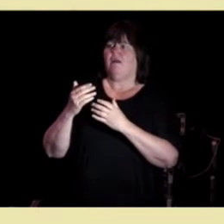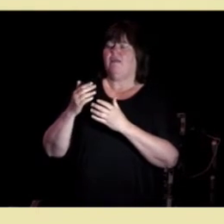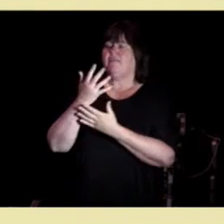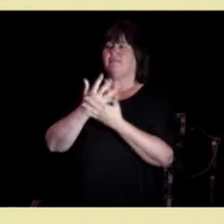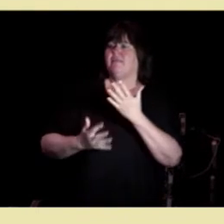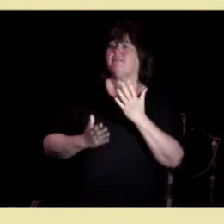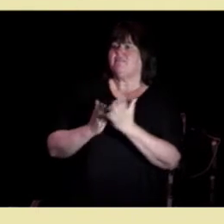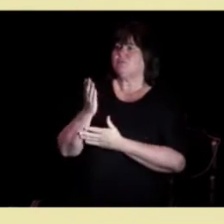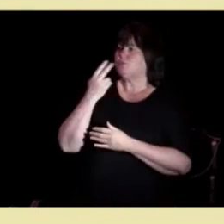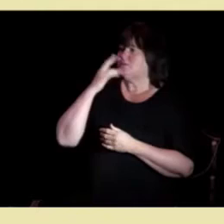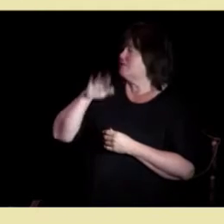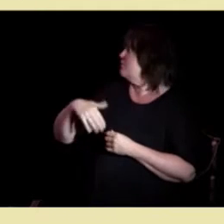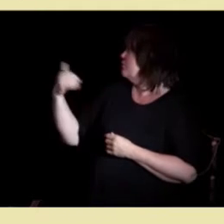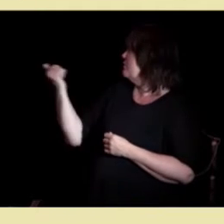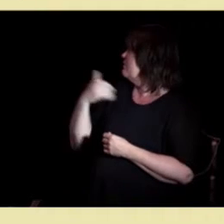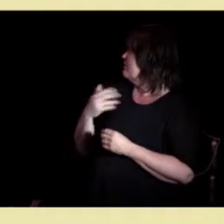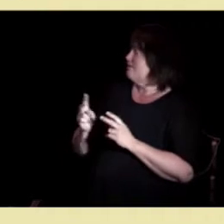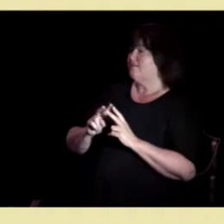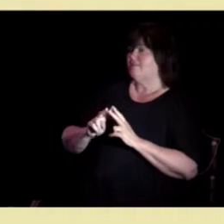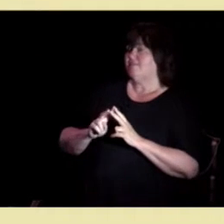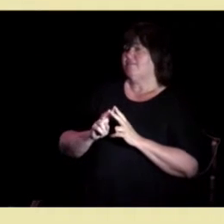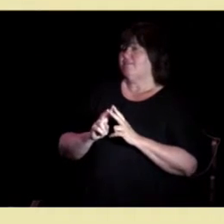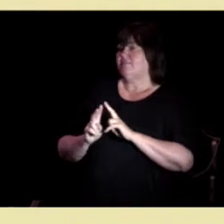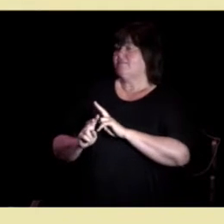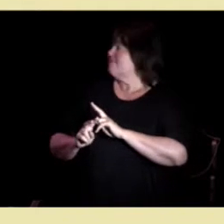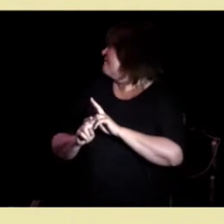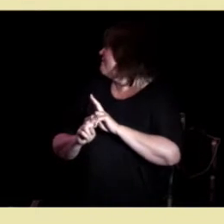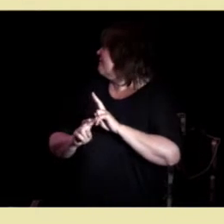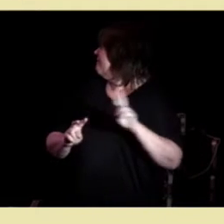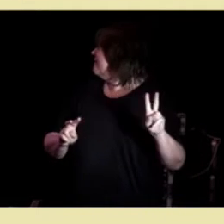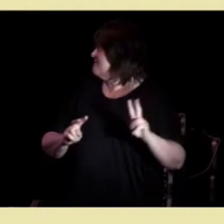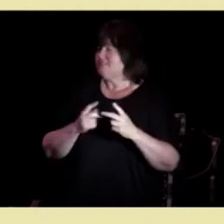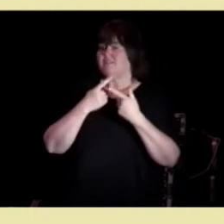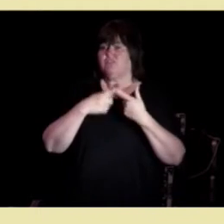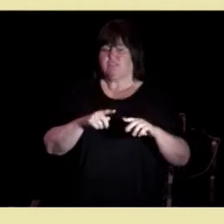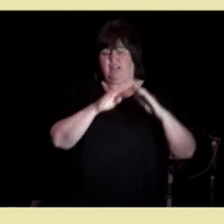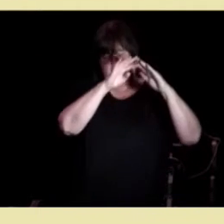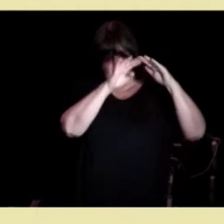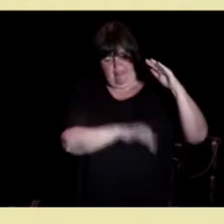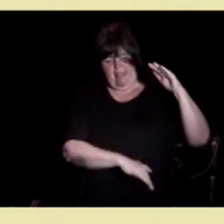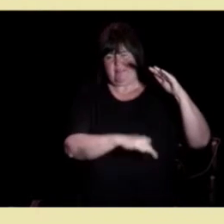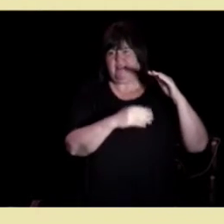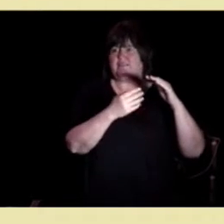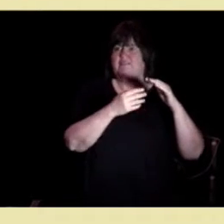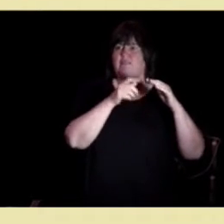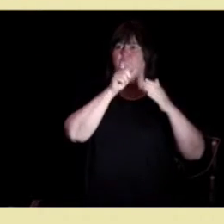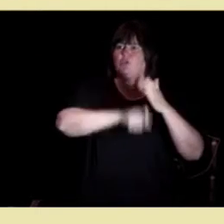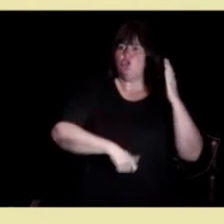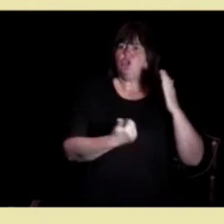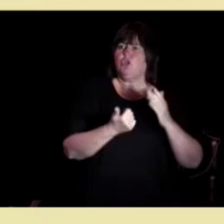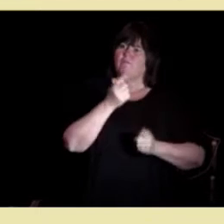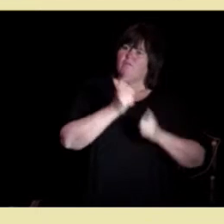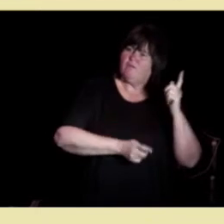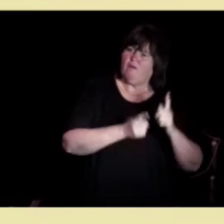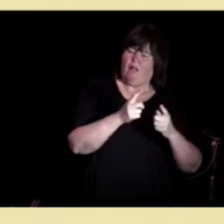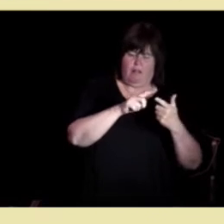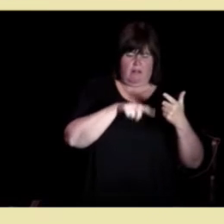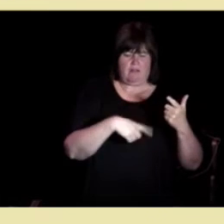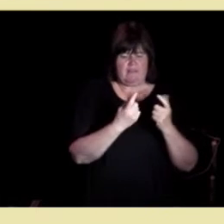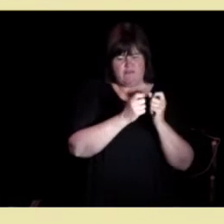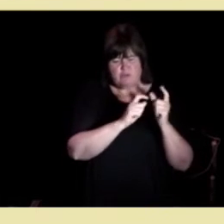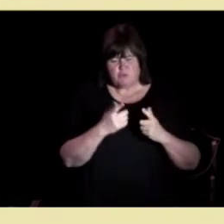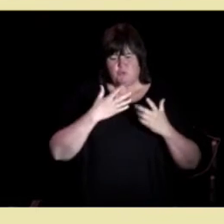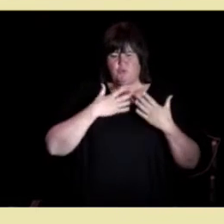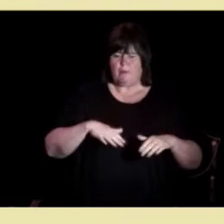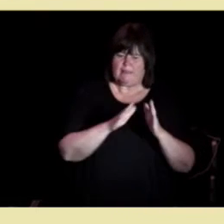Til venstre er det ulike nedtrekksmenyer for valg av inngrep, for informasjon om helseatlaset, for en